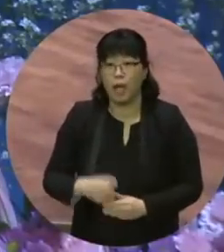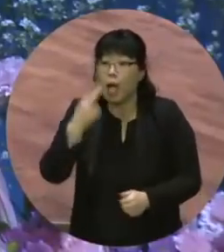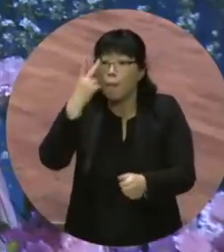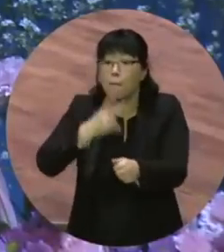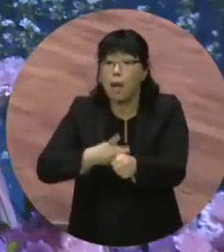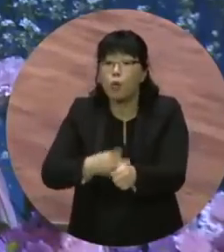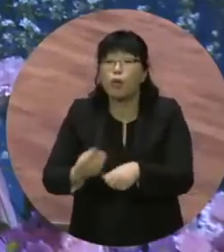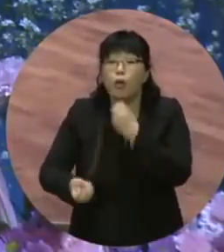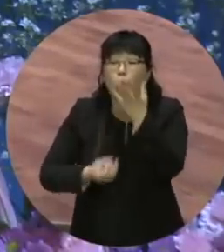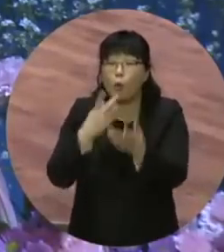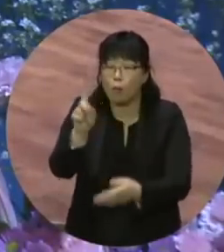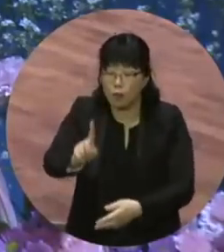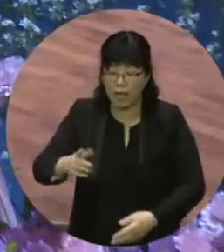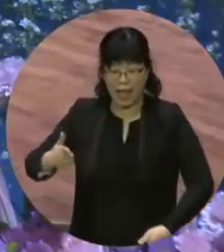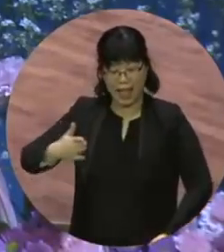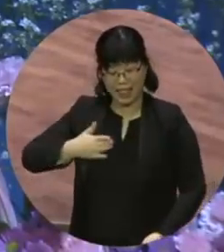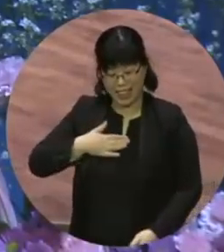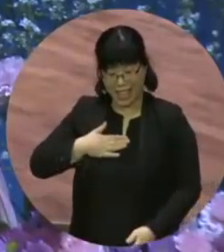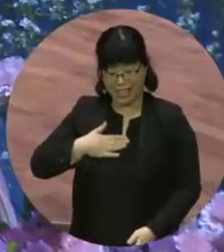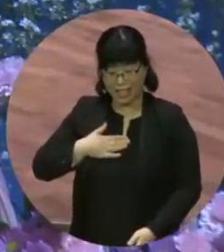모든 것을 할 수 있느니라.